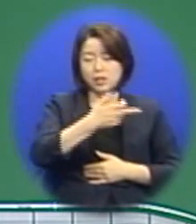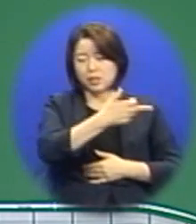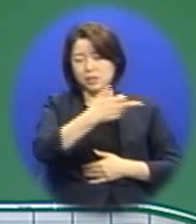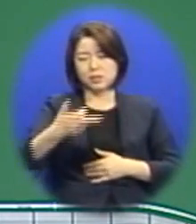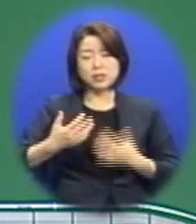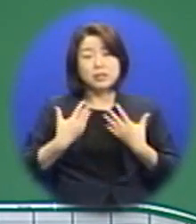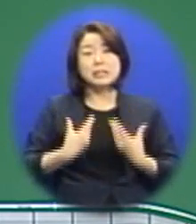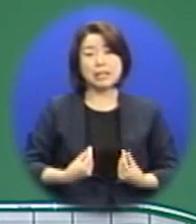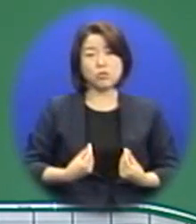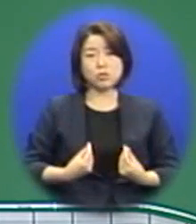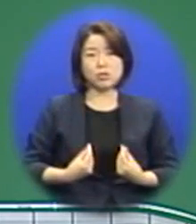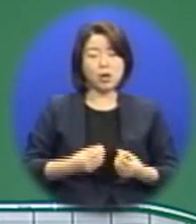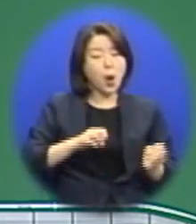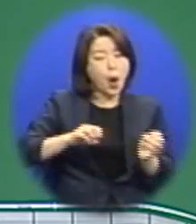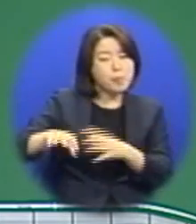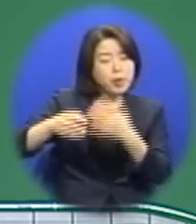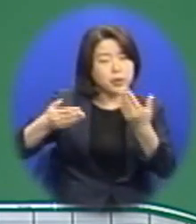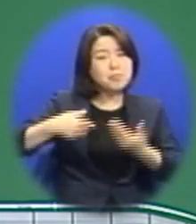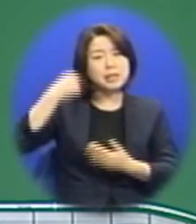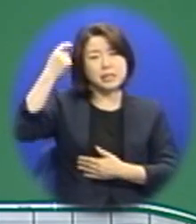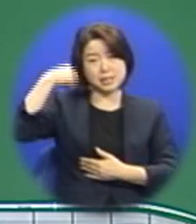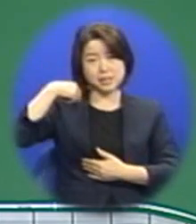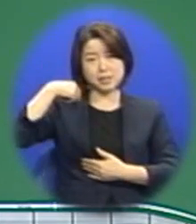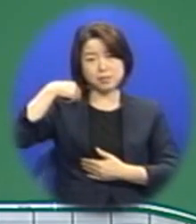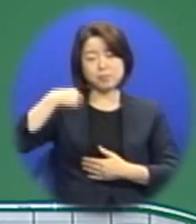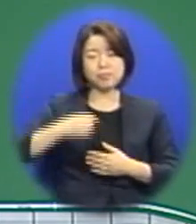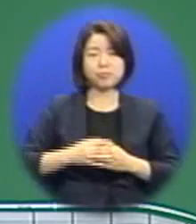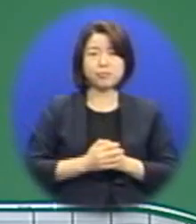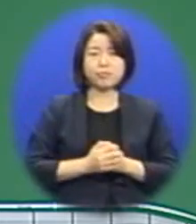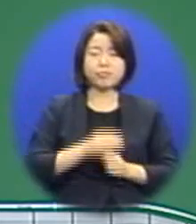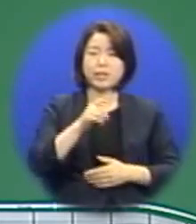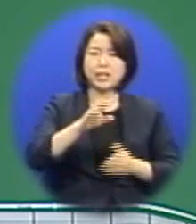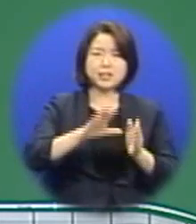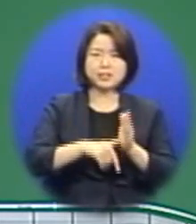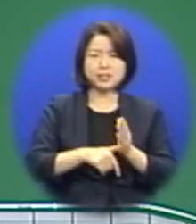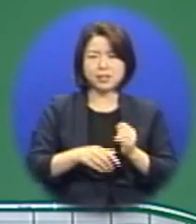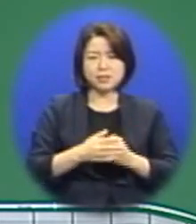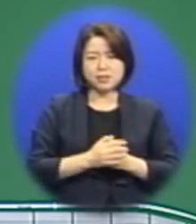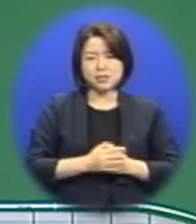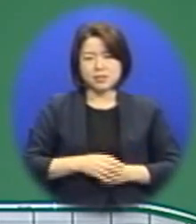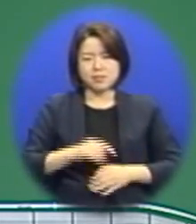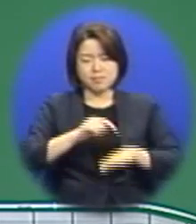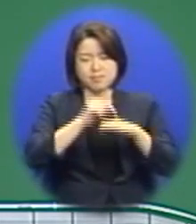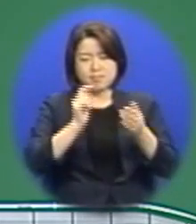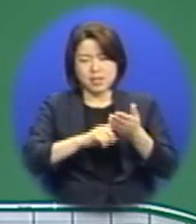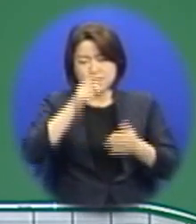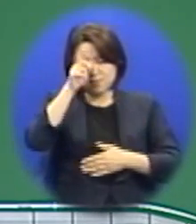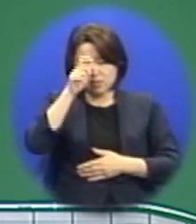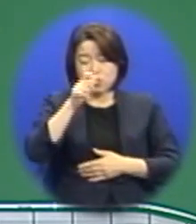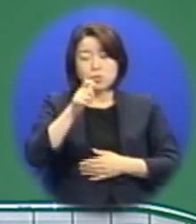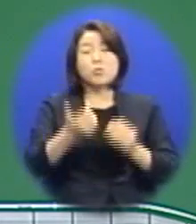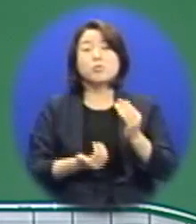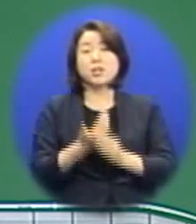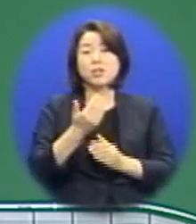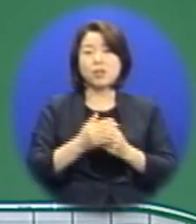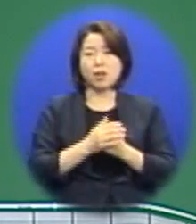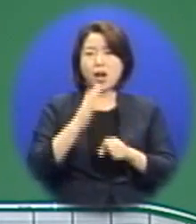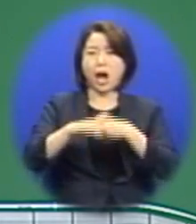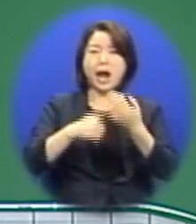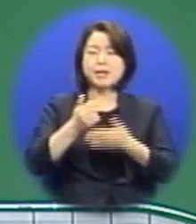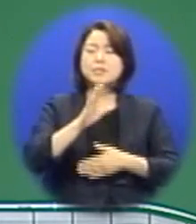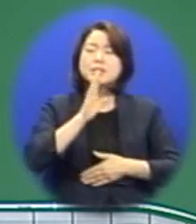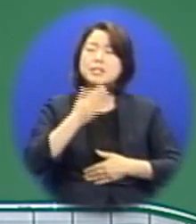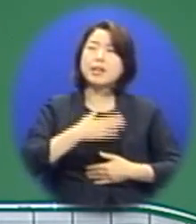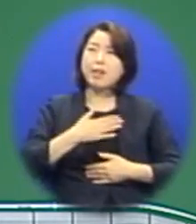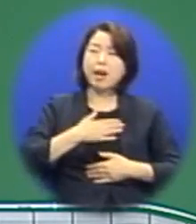좌절이었고 버림받은 느낌이었습니다. 그때 오기 같은 생각이 생겼어요. 하나님이 진짜